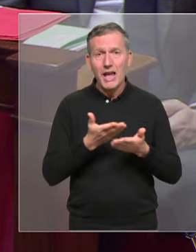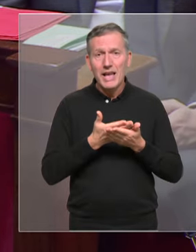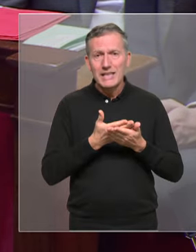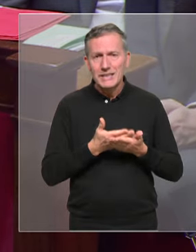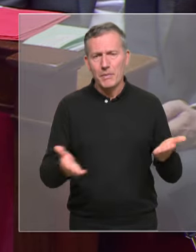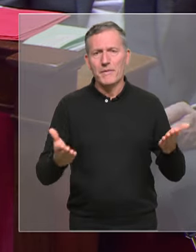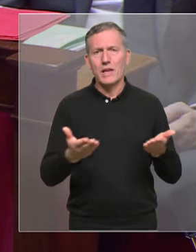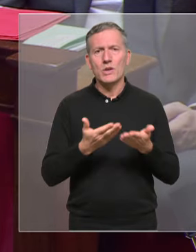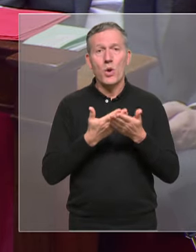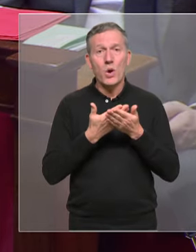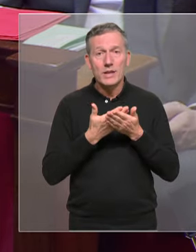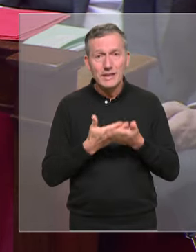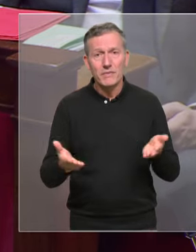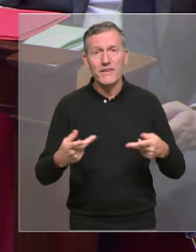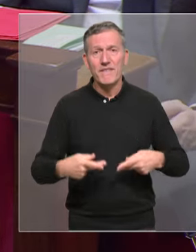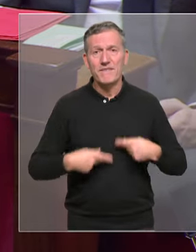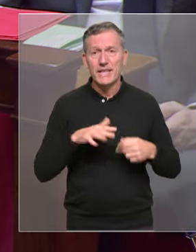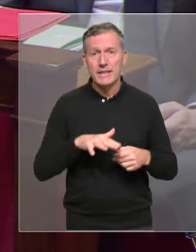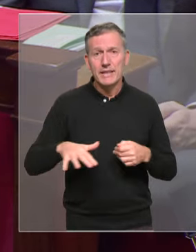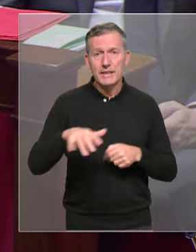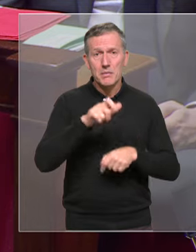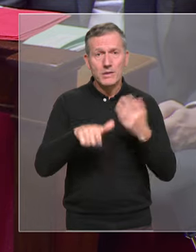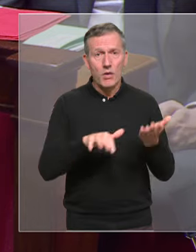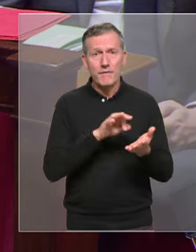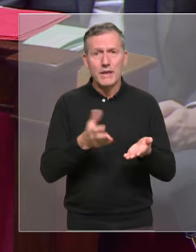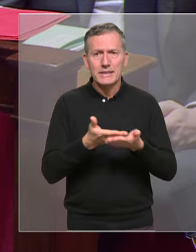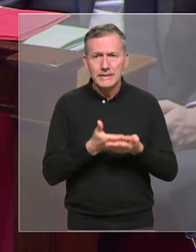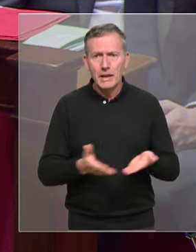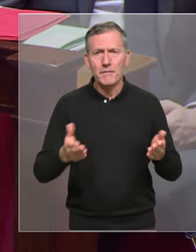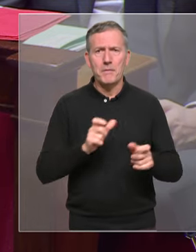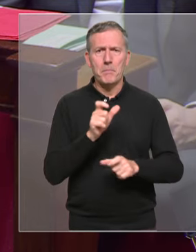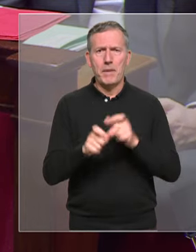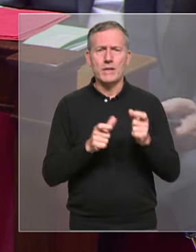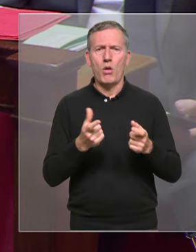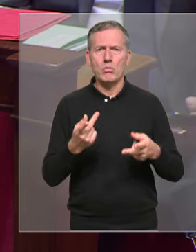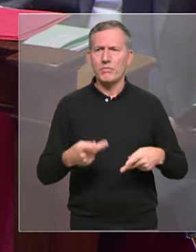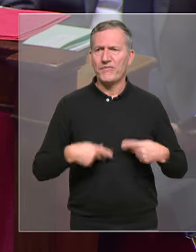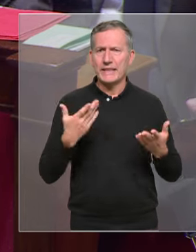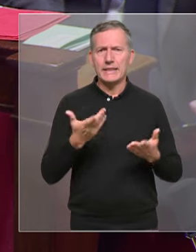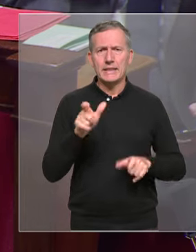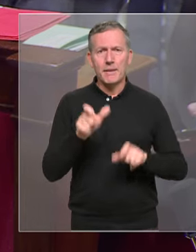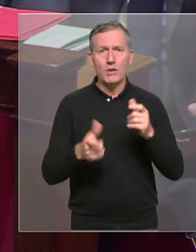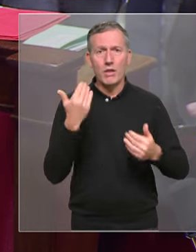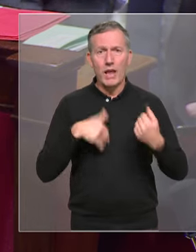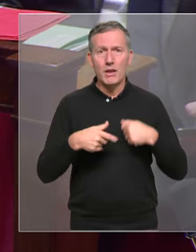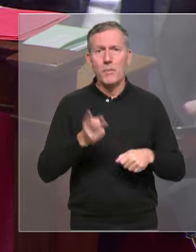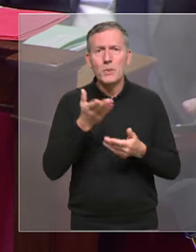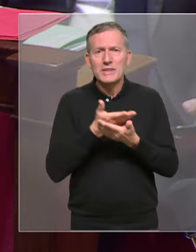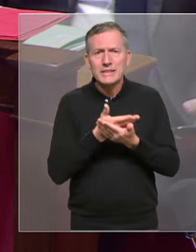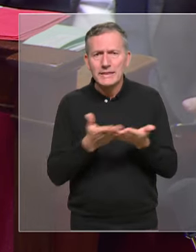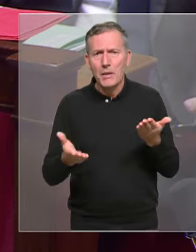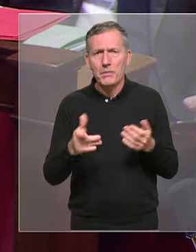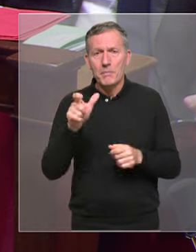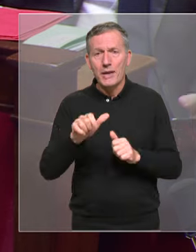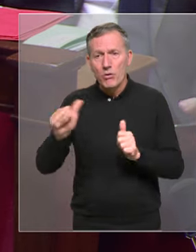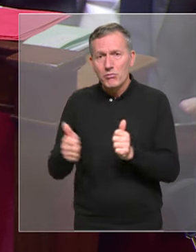Simplification. Simplifier la vie des Français. Simplifier la vie des personnes en situation de handicap. Simplifier leurs